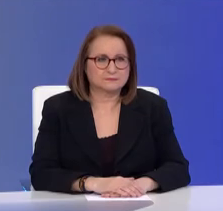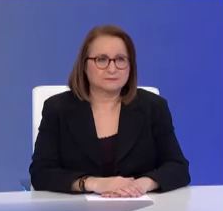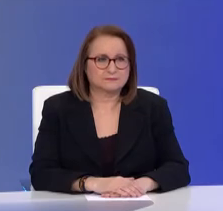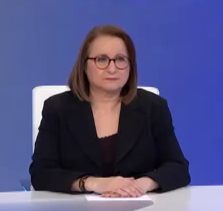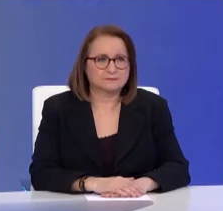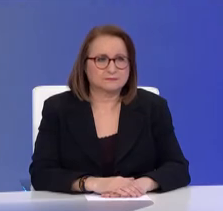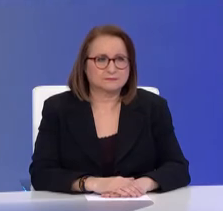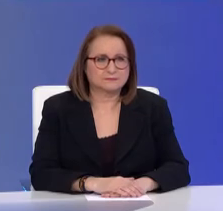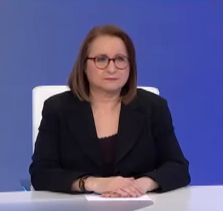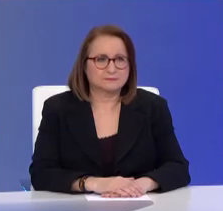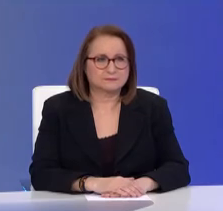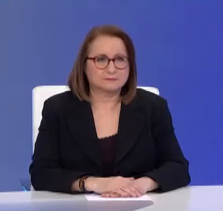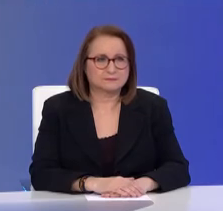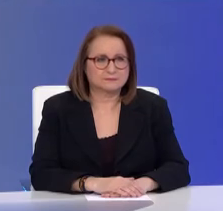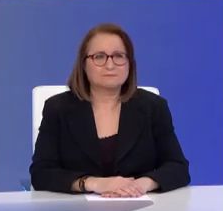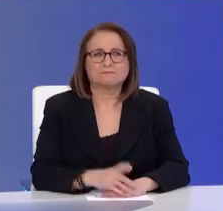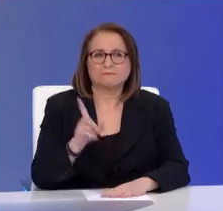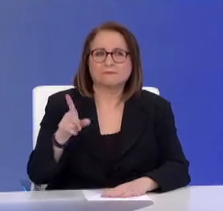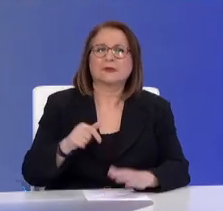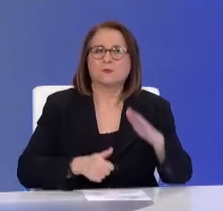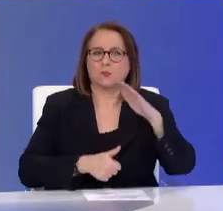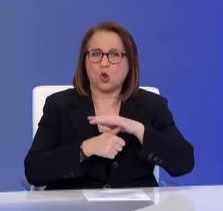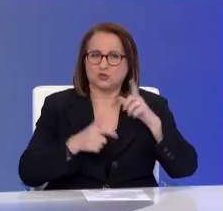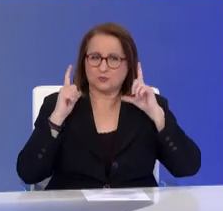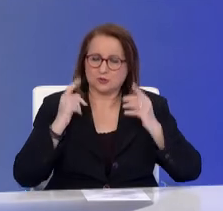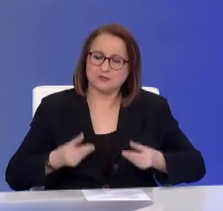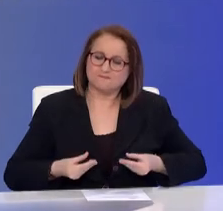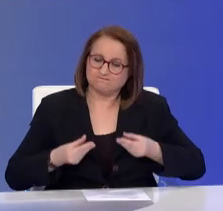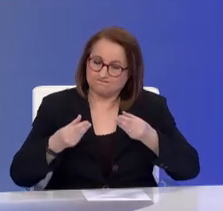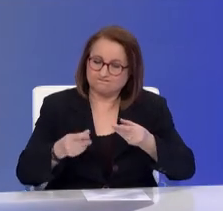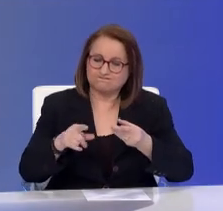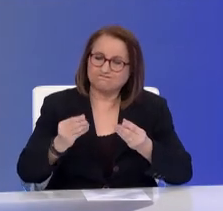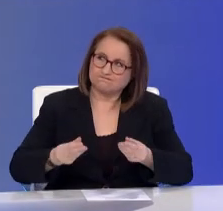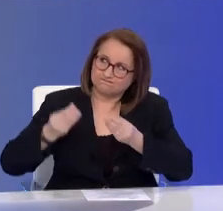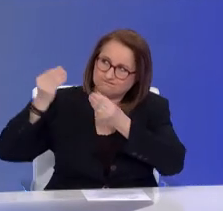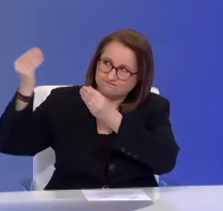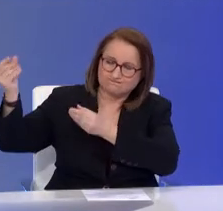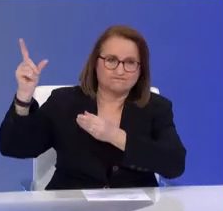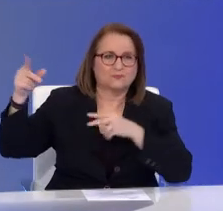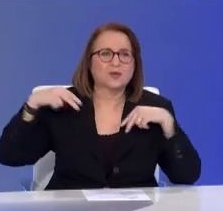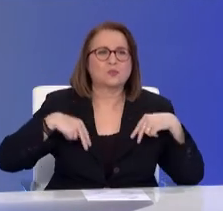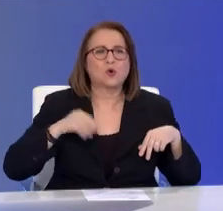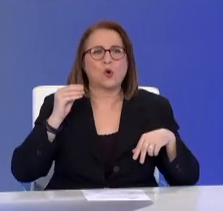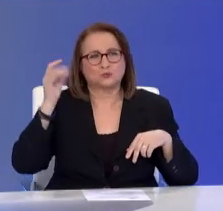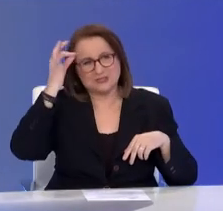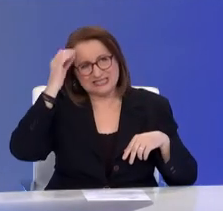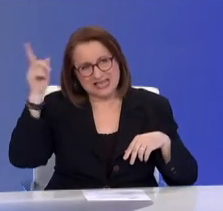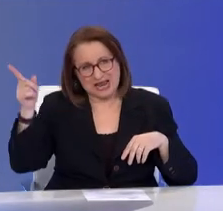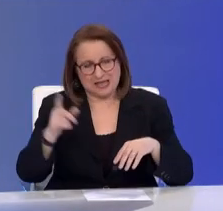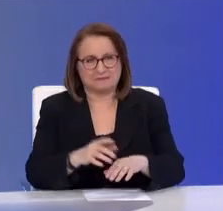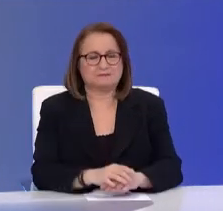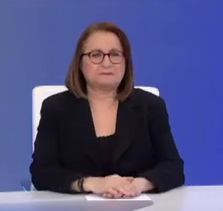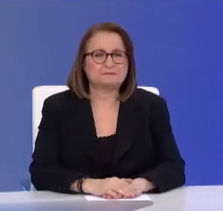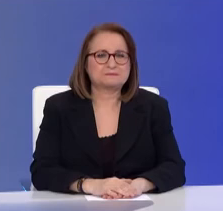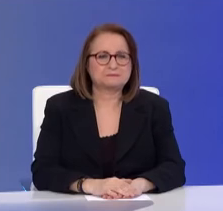Her Excellency, the President of the Hellenic Republic, Mrs. Katerina Sakellaropoulou, is invited to deliver